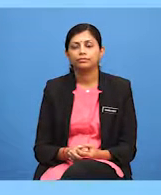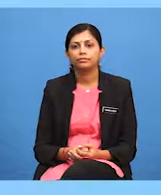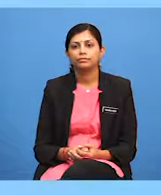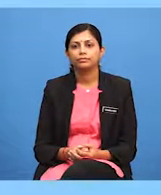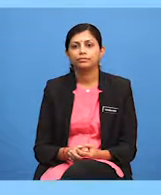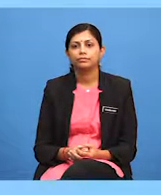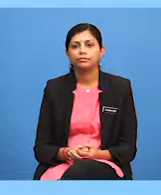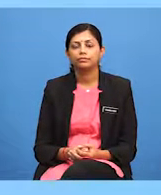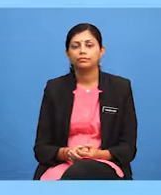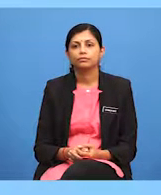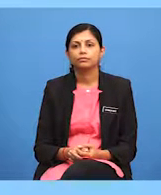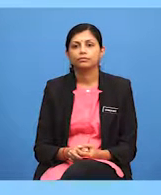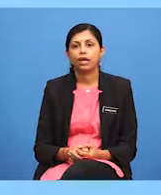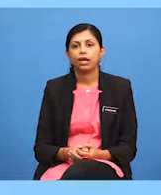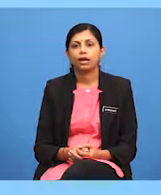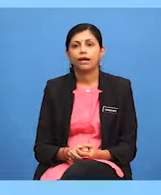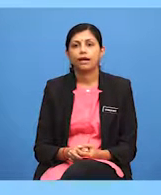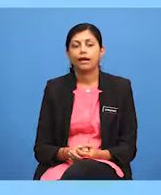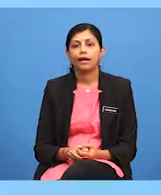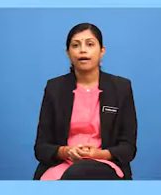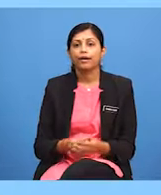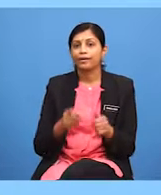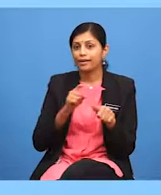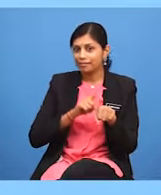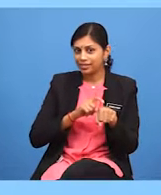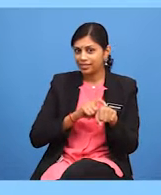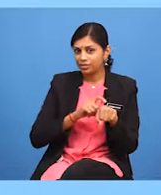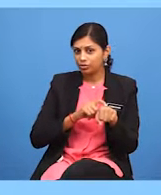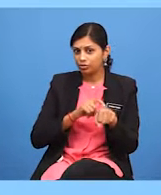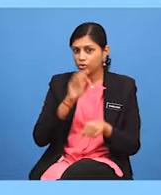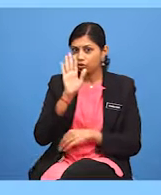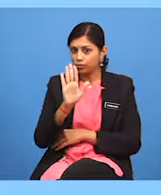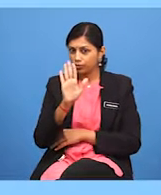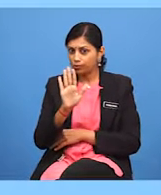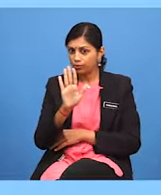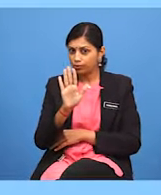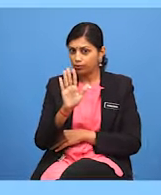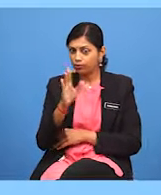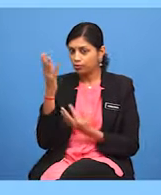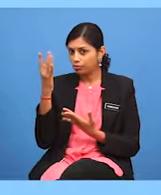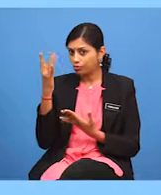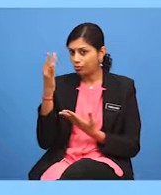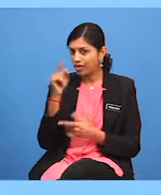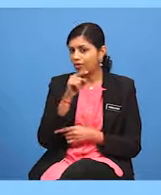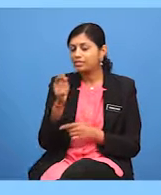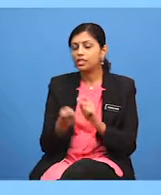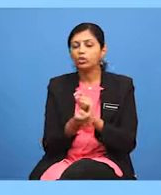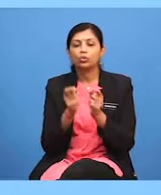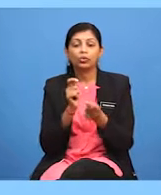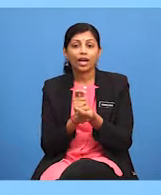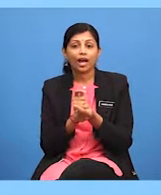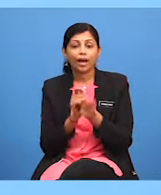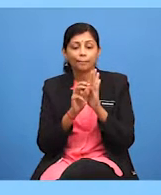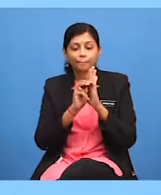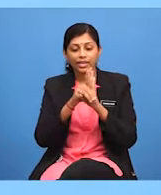Murid-murid perlu menukarkan masa terlebih dahulu daripada unit minit ke unit